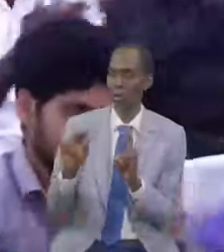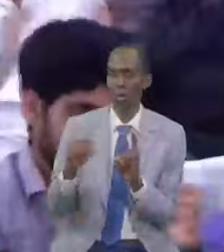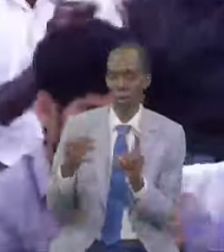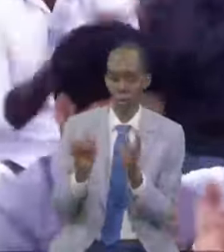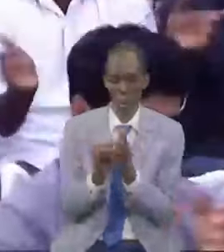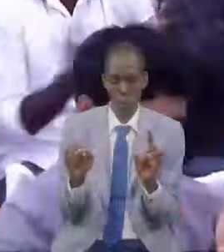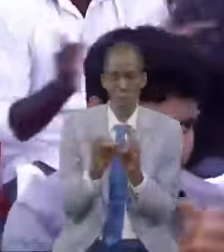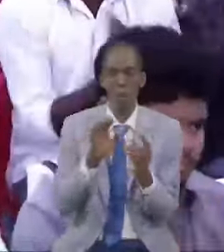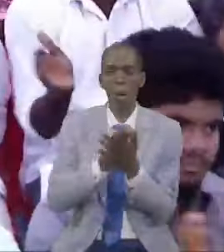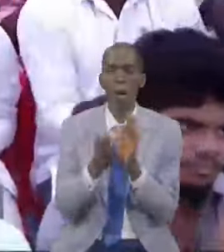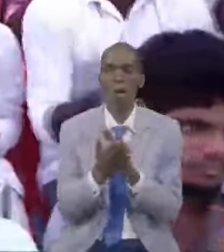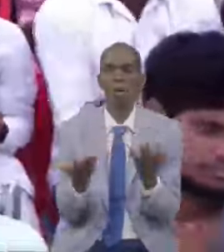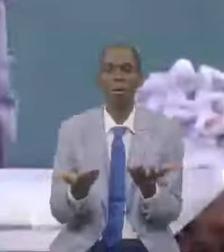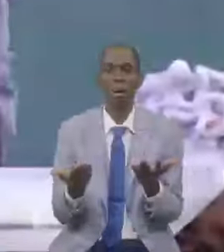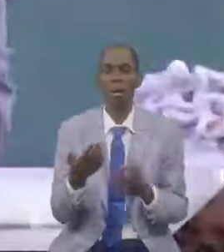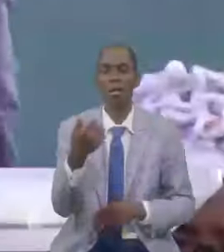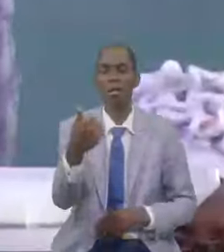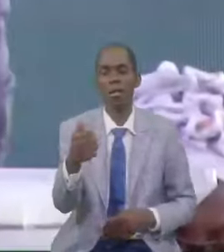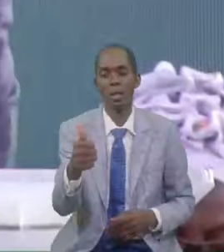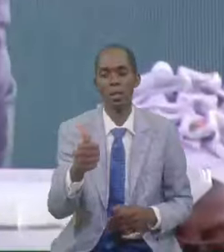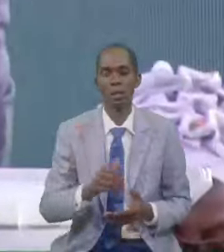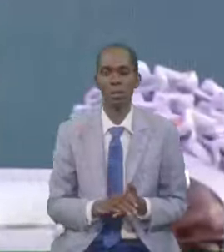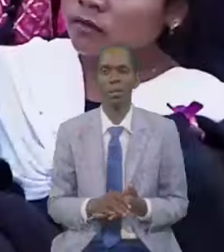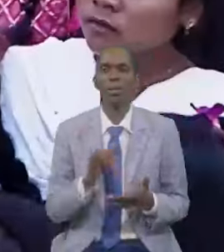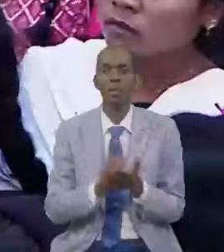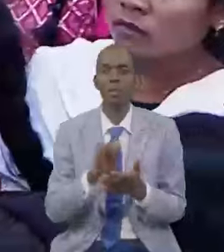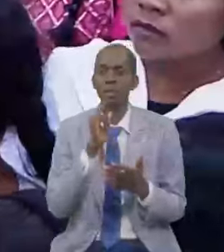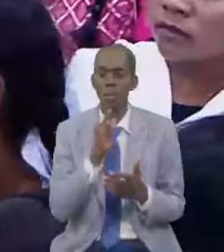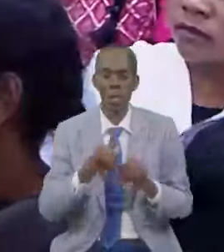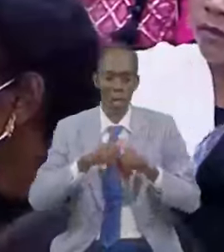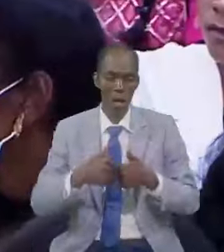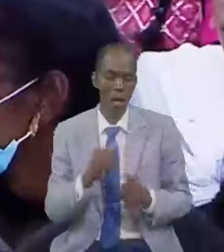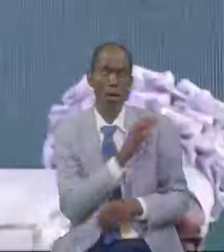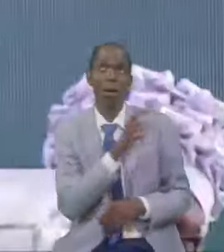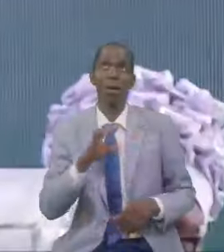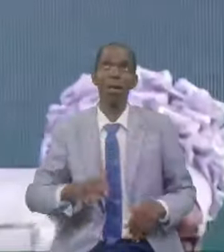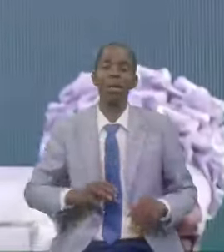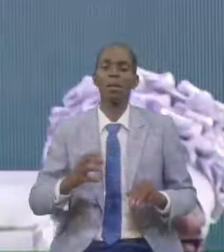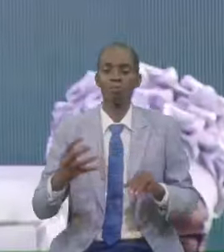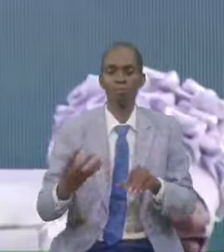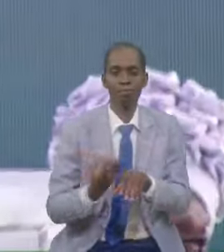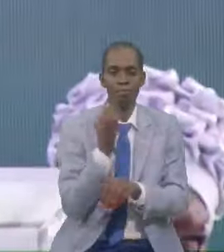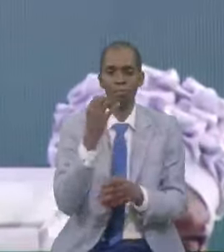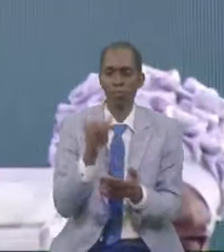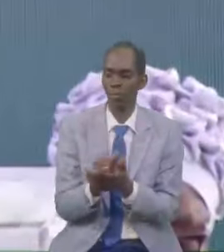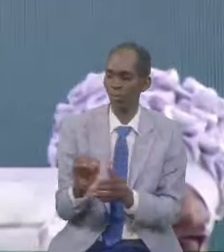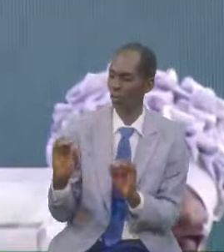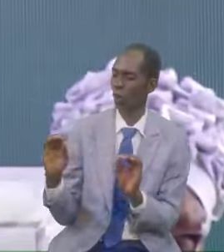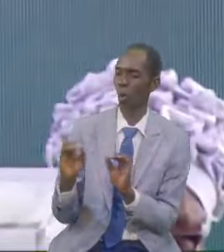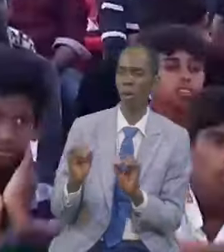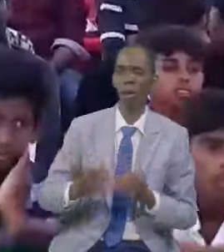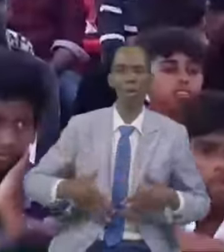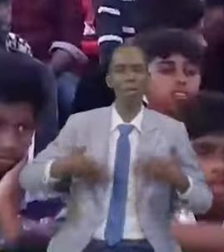అప్పటికి సున్నా కాదు, అది 10 అవుతుంది. దట్స్ హౌ హి టేక్స్ ఎ జీరో లైఫ్. ఆ రీతిగా ఆయన సున్నా జీవితం తీసుకుంటారు. ఇట్ టేక్స్ ఎ నాన్